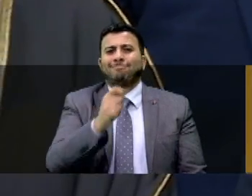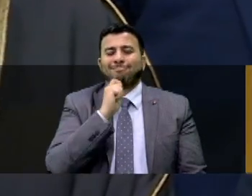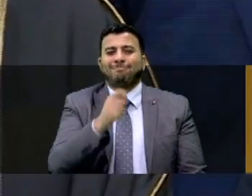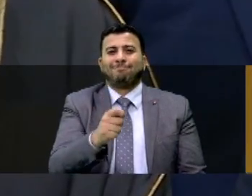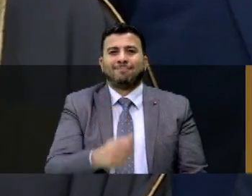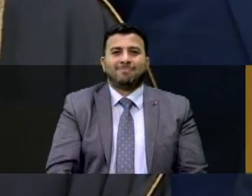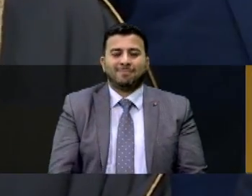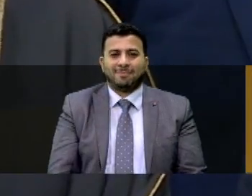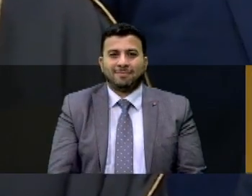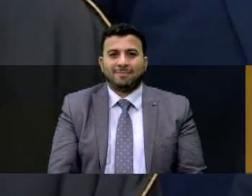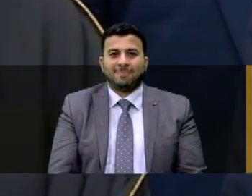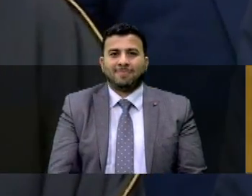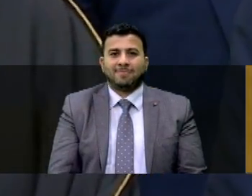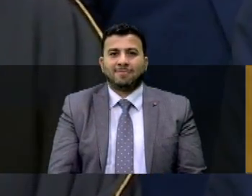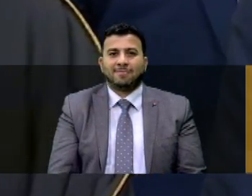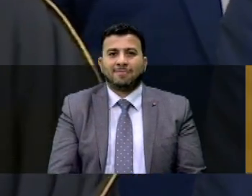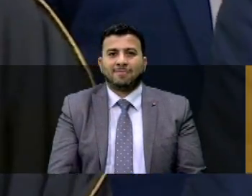أنا كنت